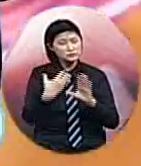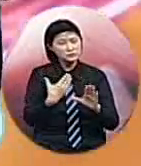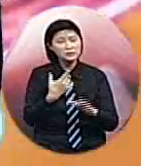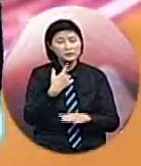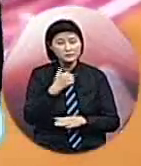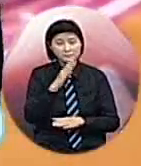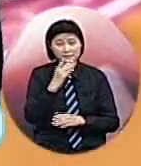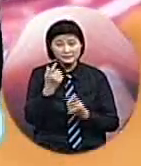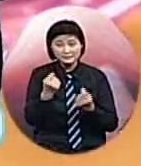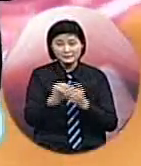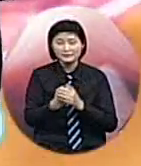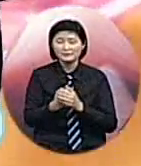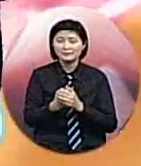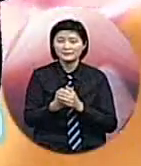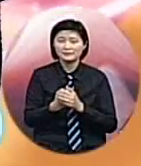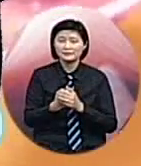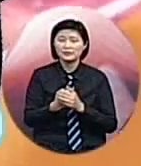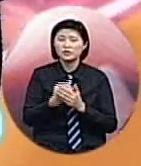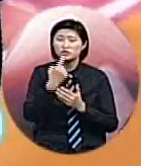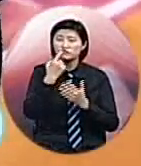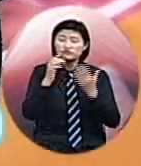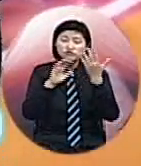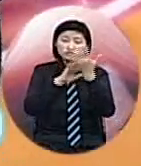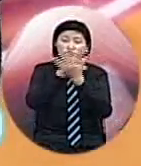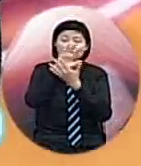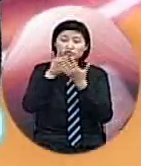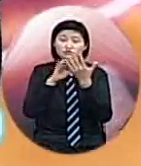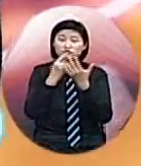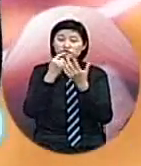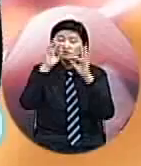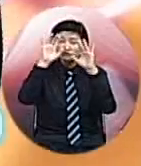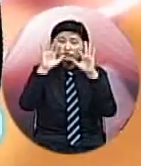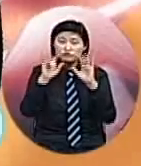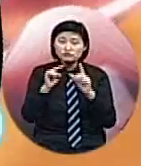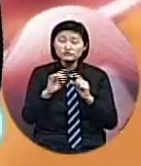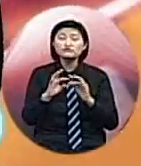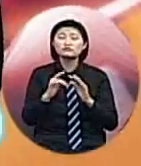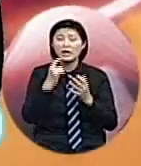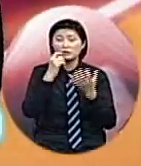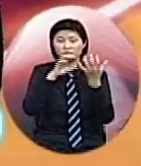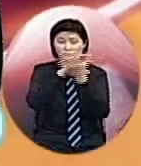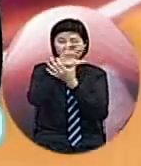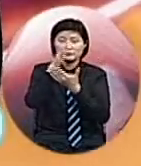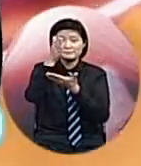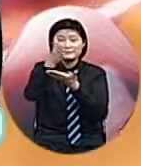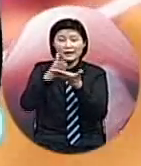예. 그렇죠? 근데 눈과 구름을 가르는 칼이 뭐냐? 예?